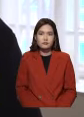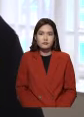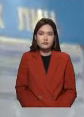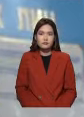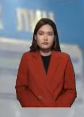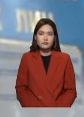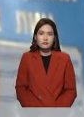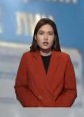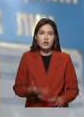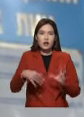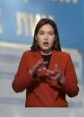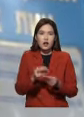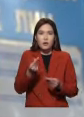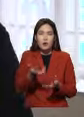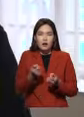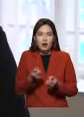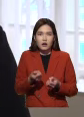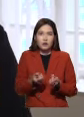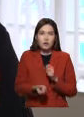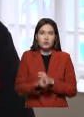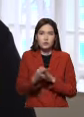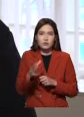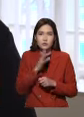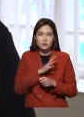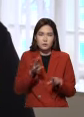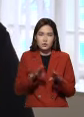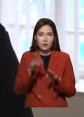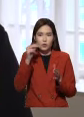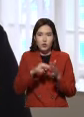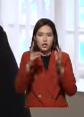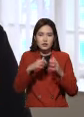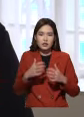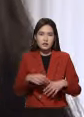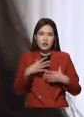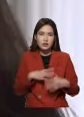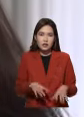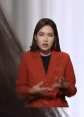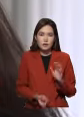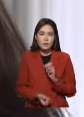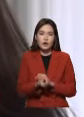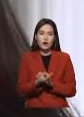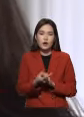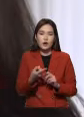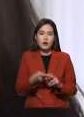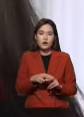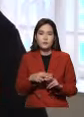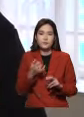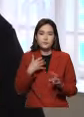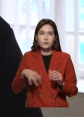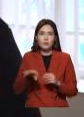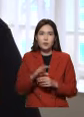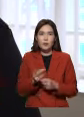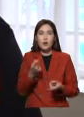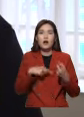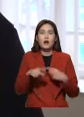сағаттарды мұғалімдер әлі не отработанный чистый жер. Бұл жерде енді директор тексермеген шығар деп ойлаймын өзіміз. Бұл бұзушылықтарды жасаған